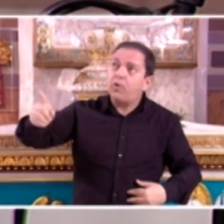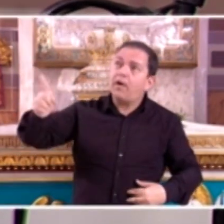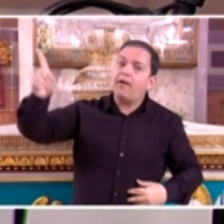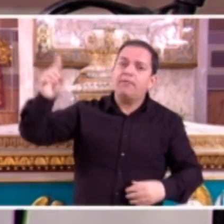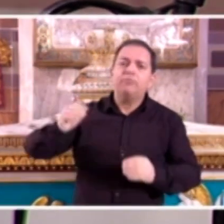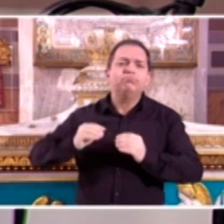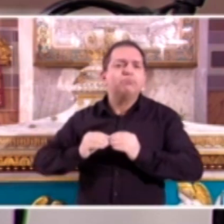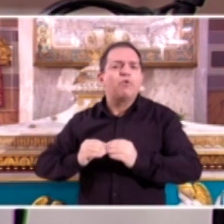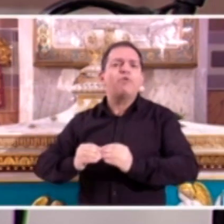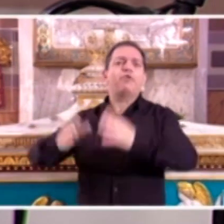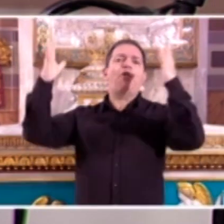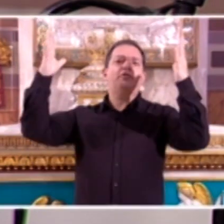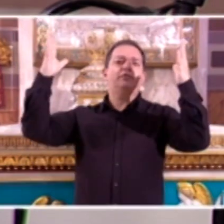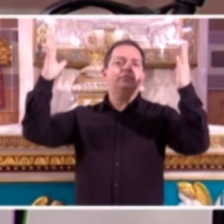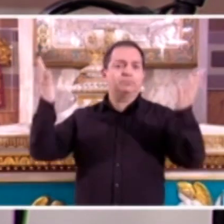σώμα τι.